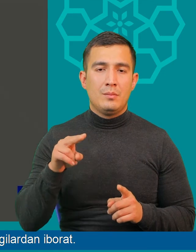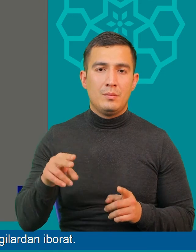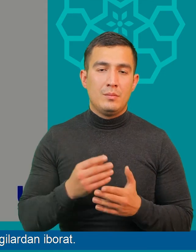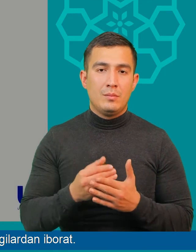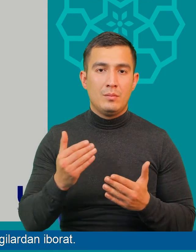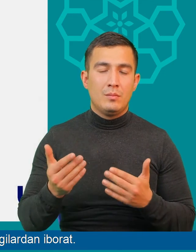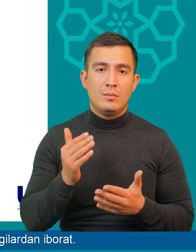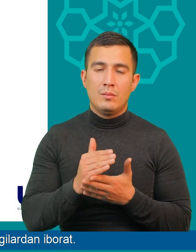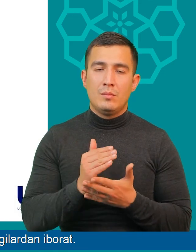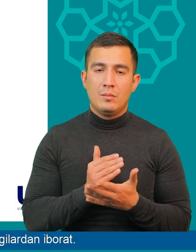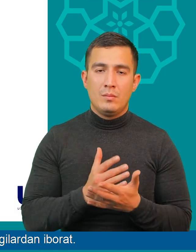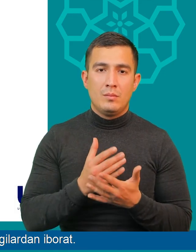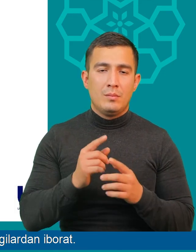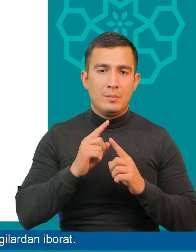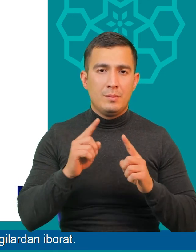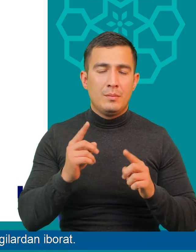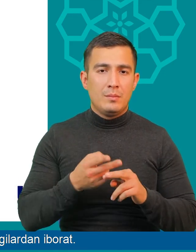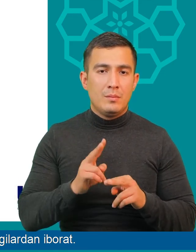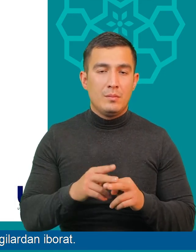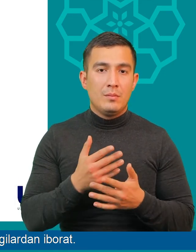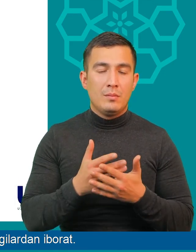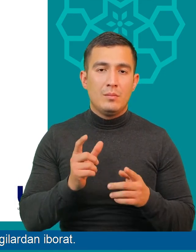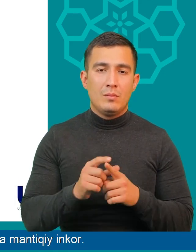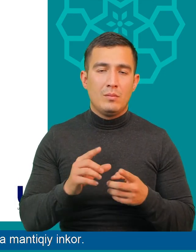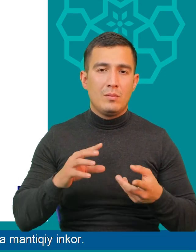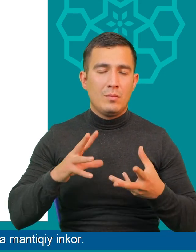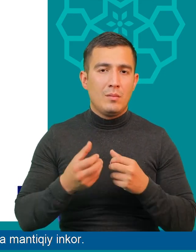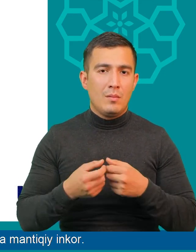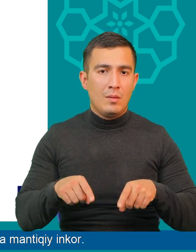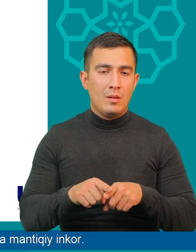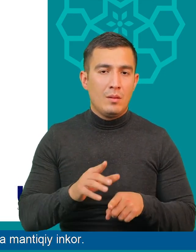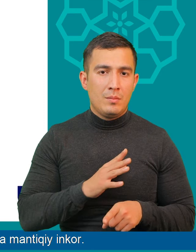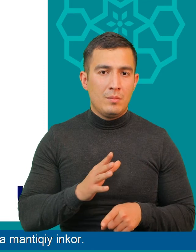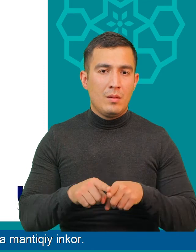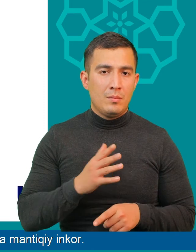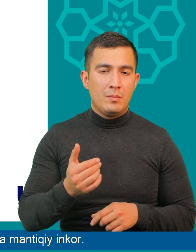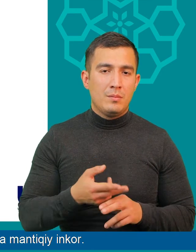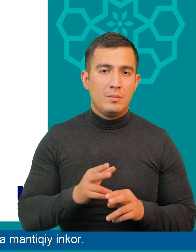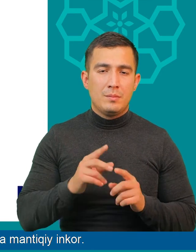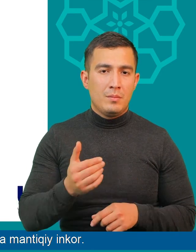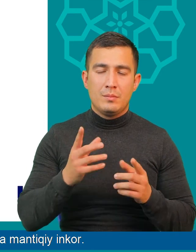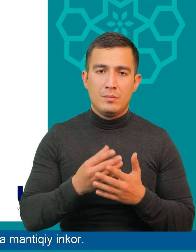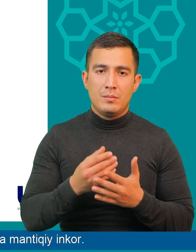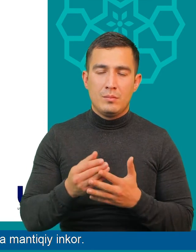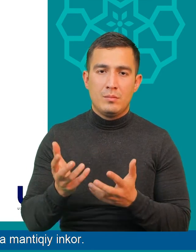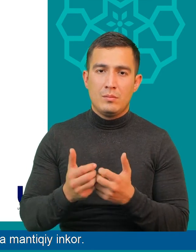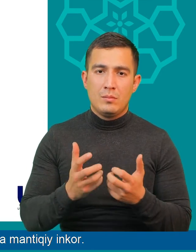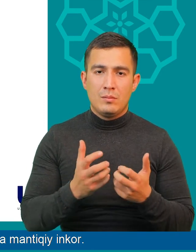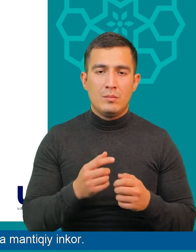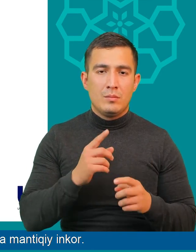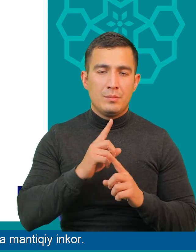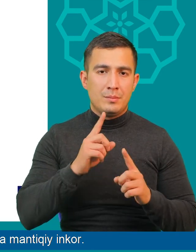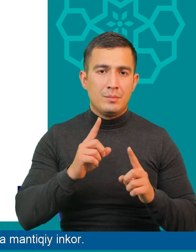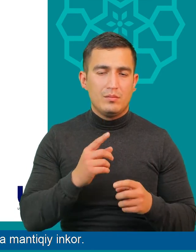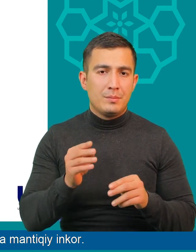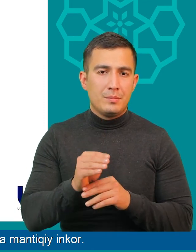tilida asosiy mantiqiy amallar quyidagilardan iborat. Birinchisi bu mantiqiy ko'paytirish, mantiqiy qo'shish